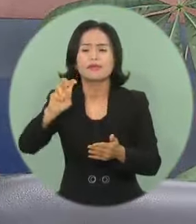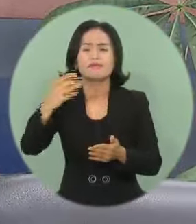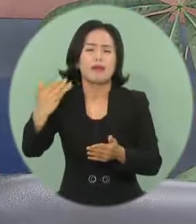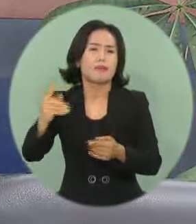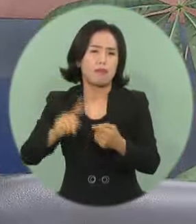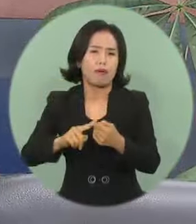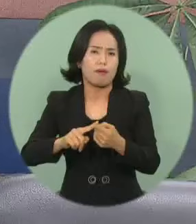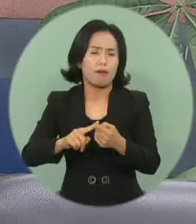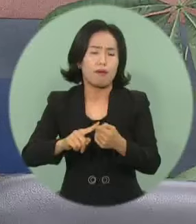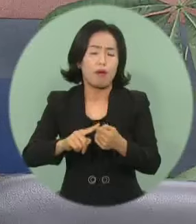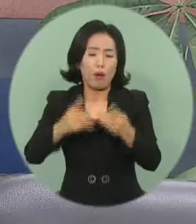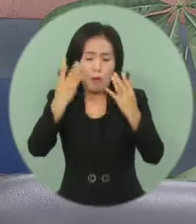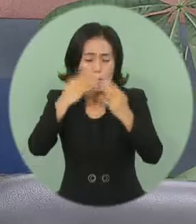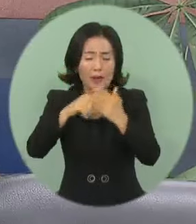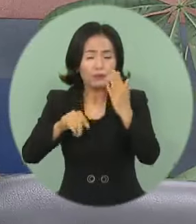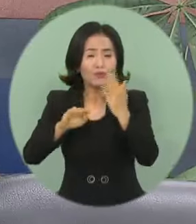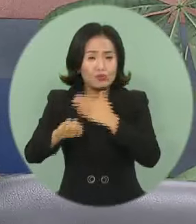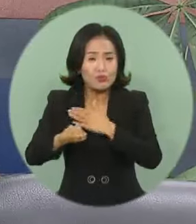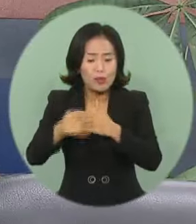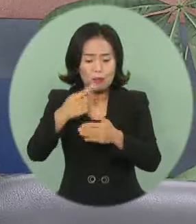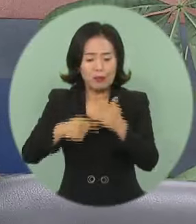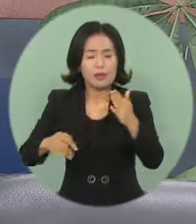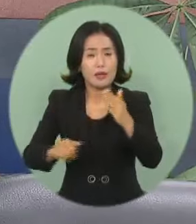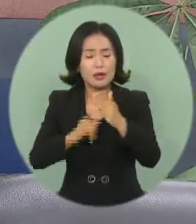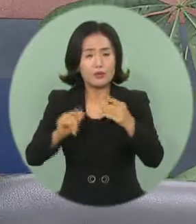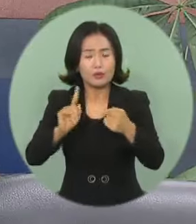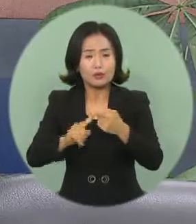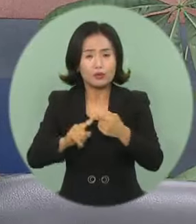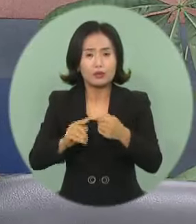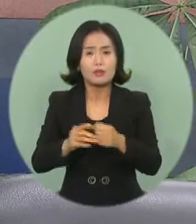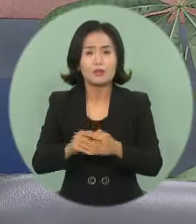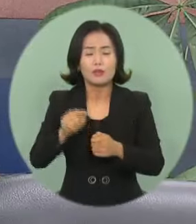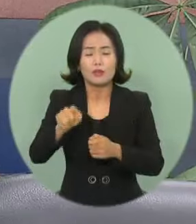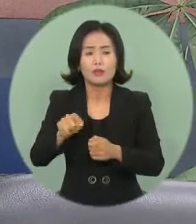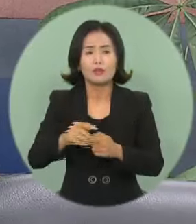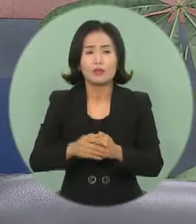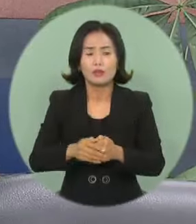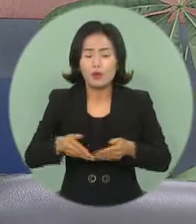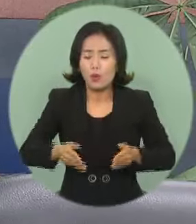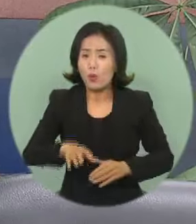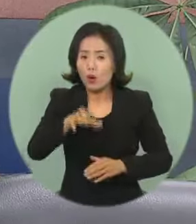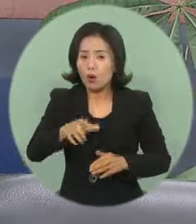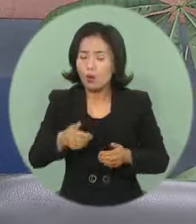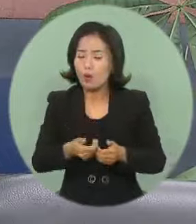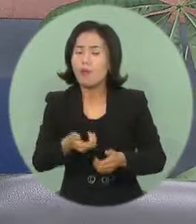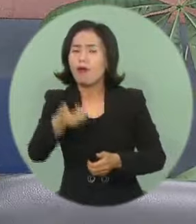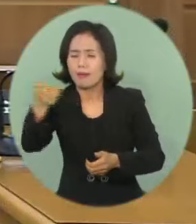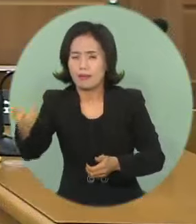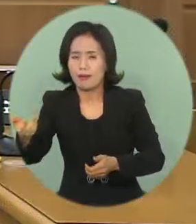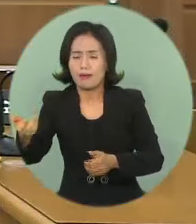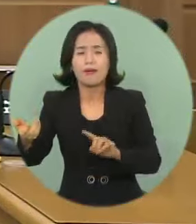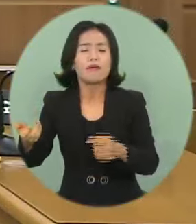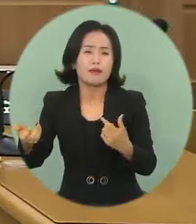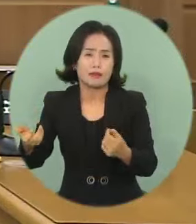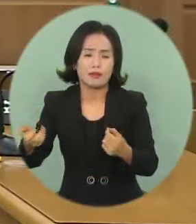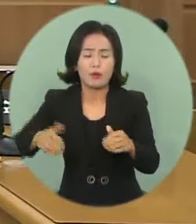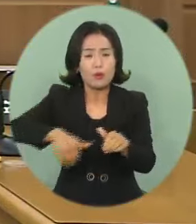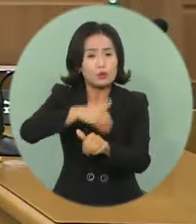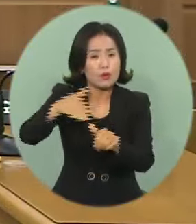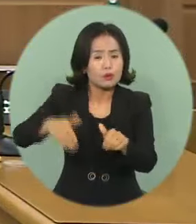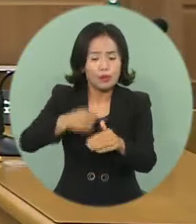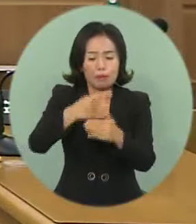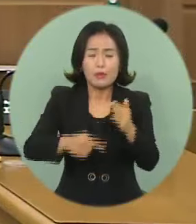나왔을 때 피해자 가족들이 평생 대대손손 살아온 이 고장을 떠나야 되는 건 아닌가. 이런